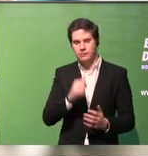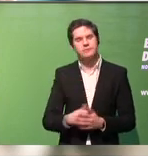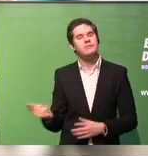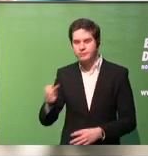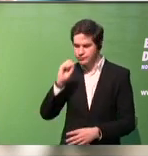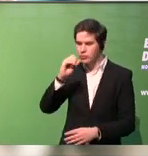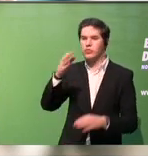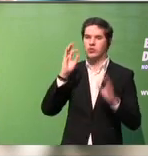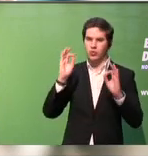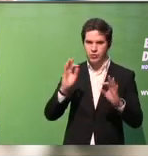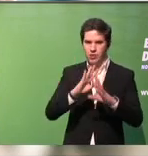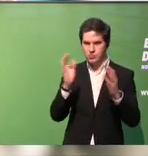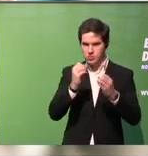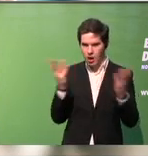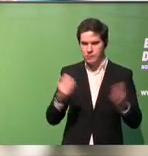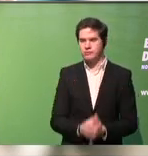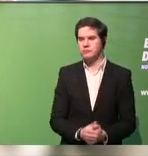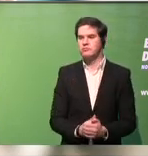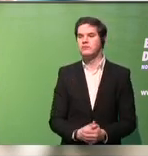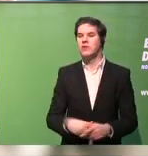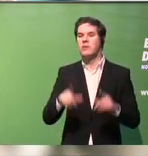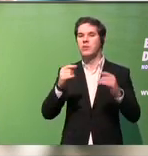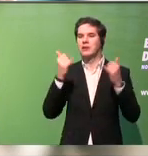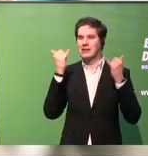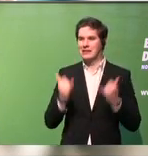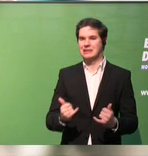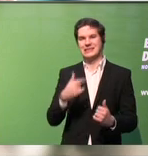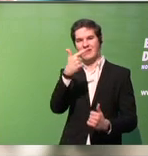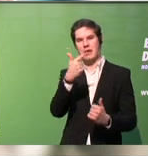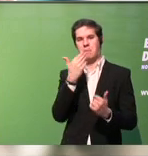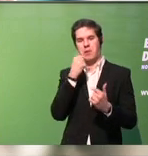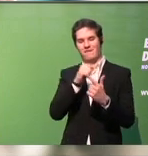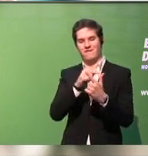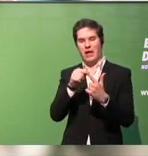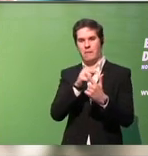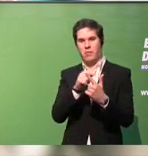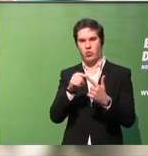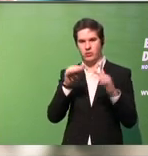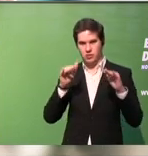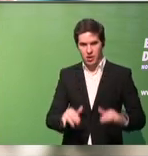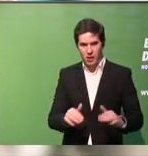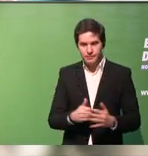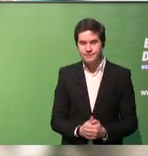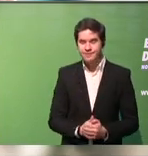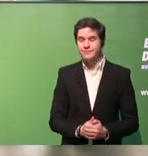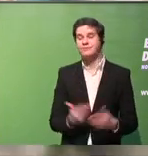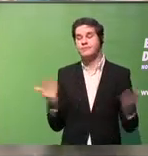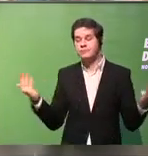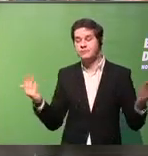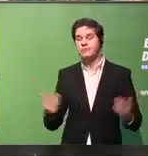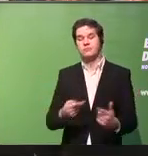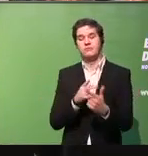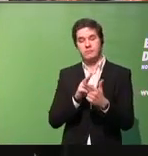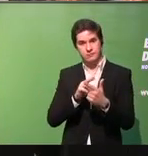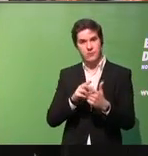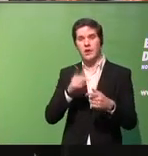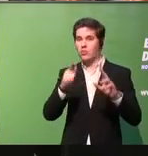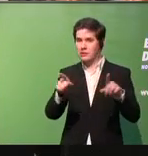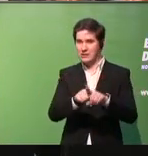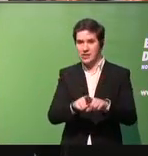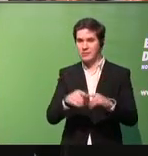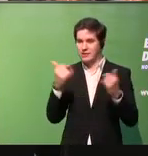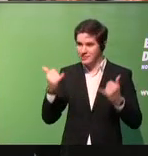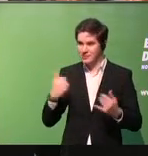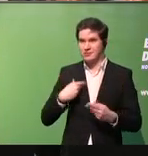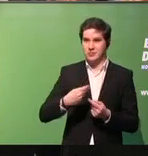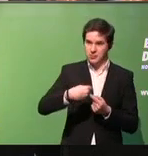Ja, damit haben wir zwei Bewerber im zweiten Wahlgang. Auch hier gilt, wenn der Stimmzettel gleich